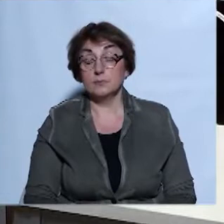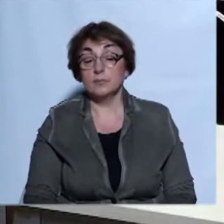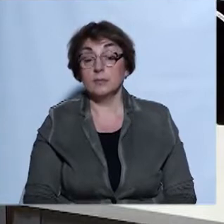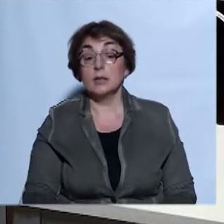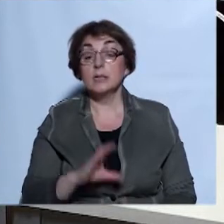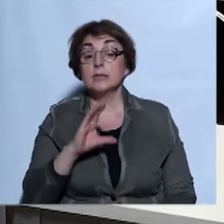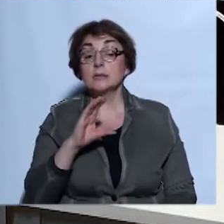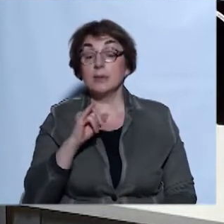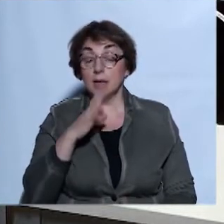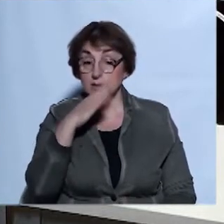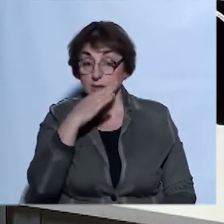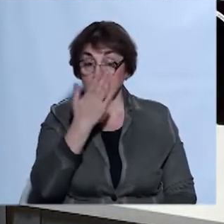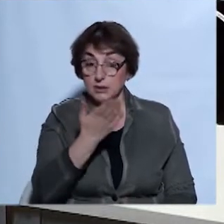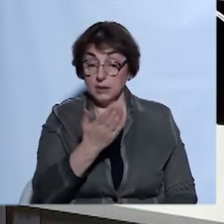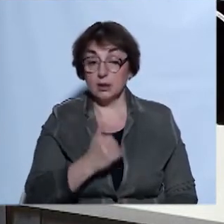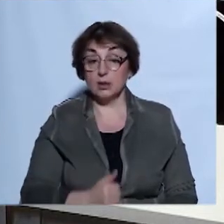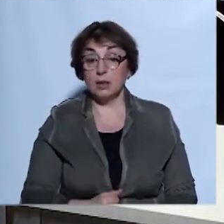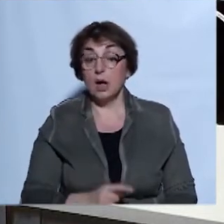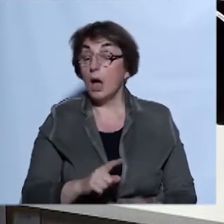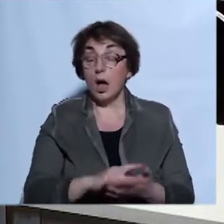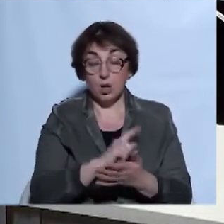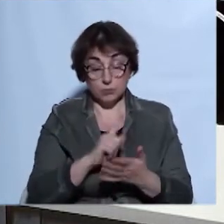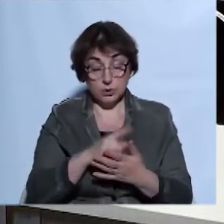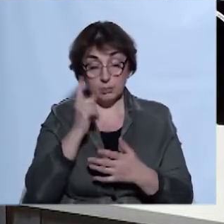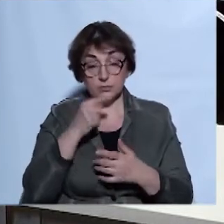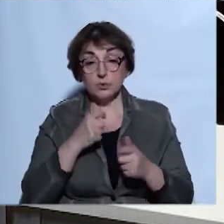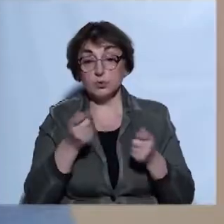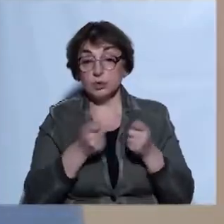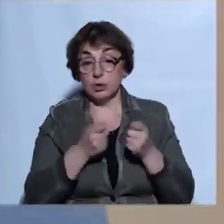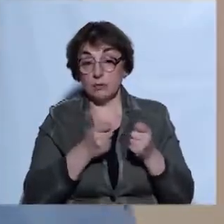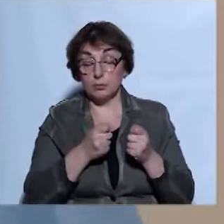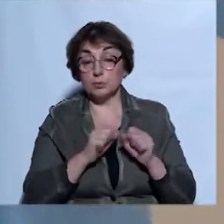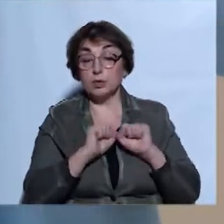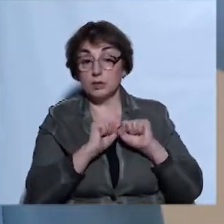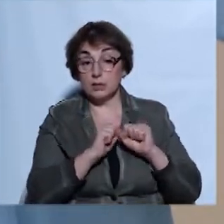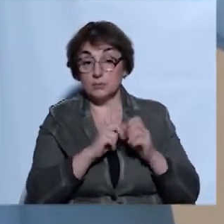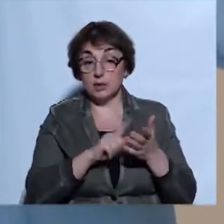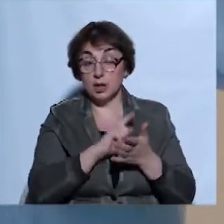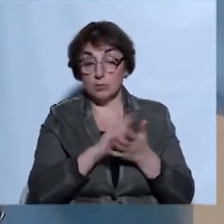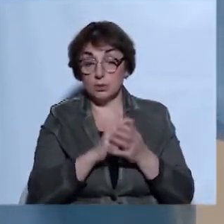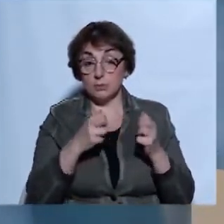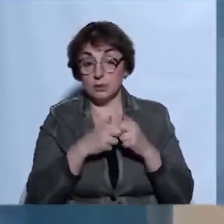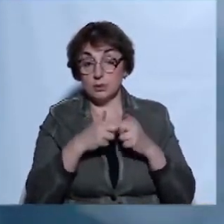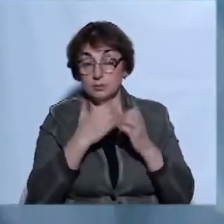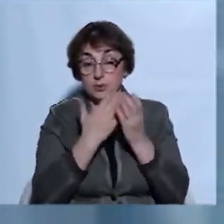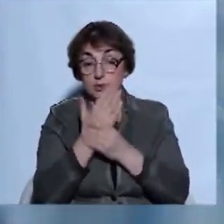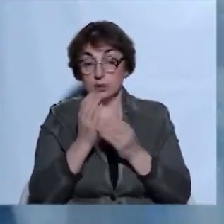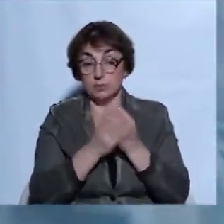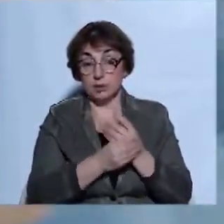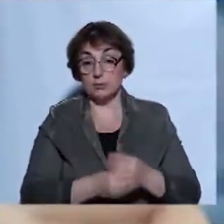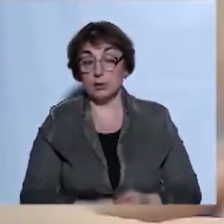სპილენძის სულფატი, მაგრამ მანამდე აუცილებლად დავიცვათ ასევე უსაფრთხოების წესები. Იკეთებთ ხელთათმანს.